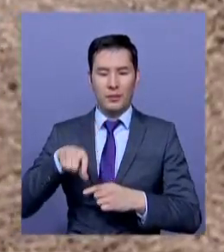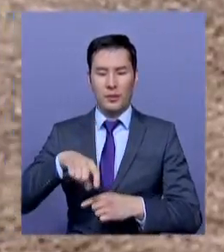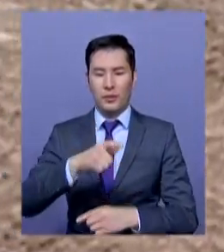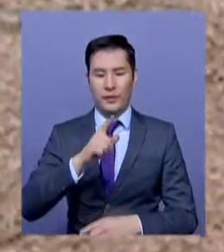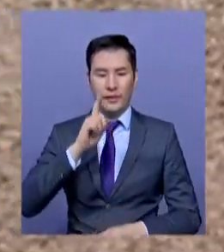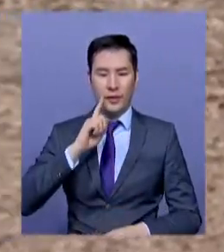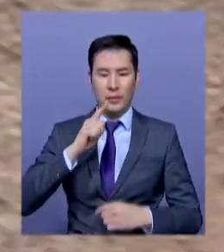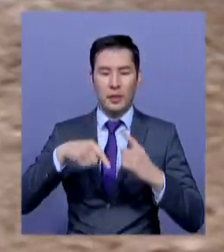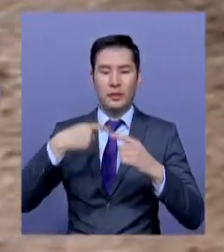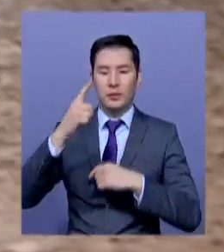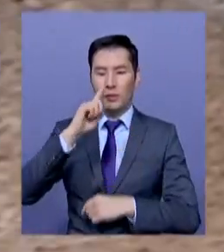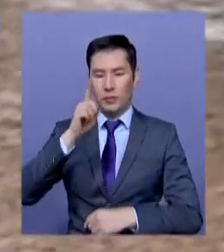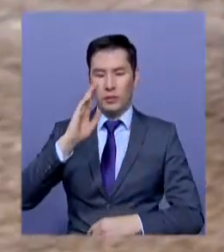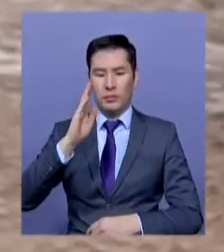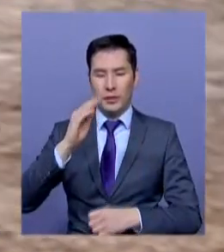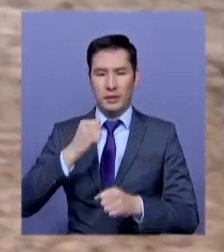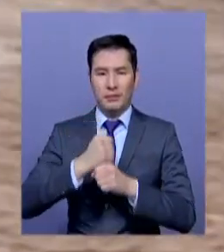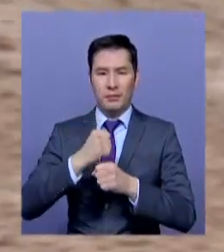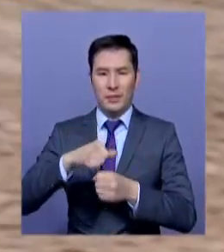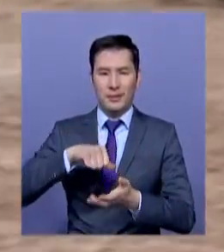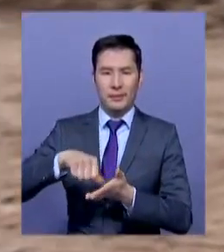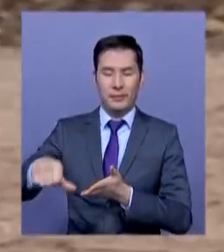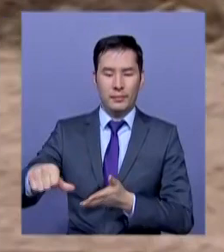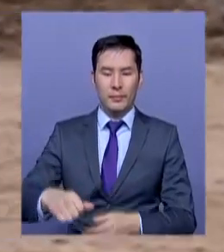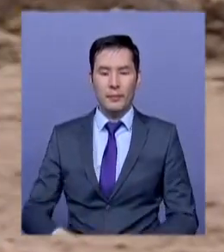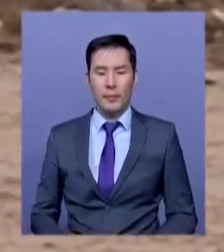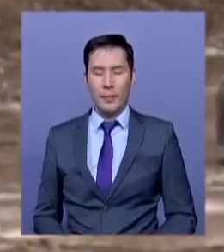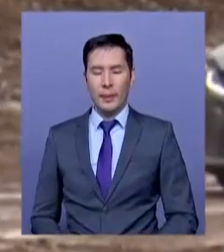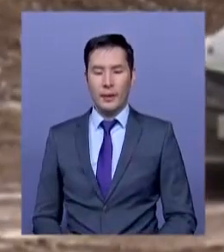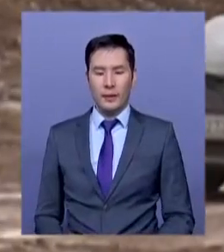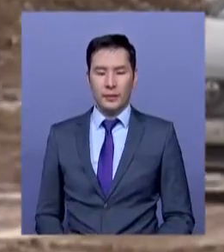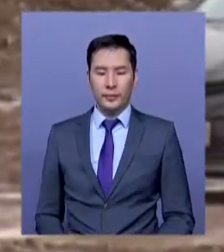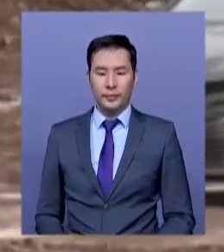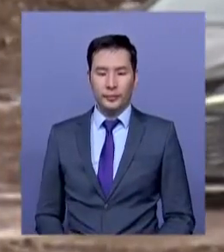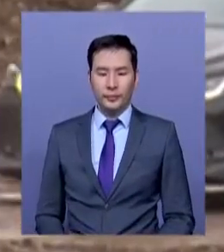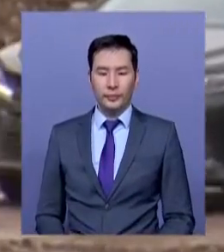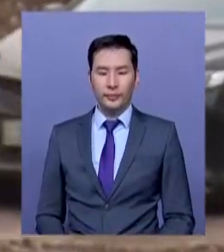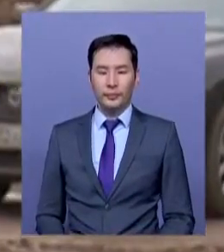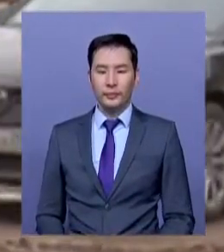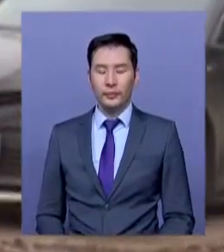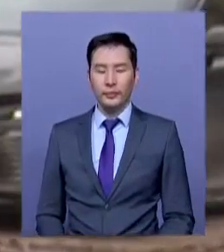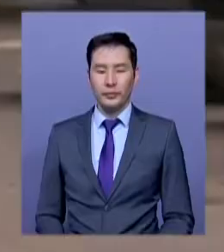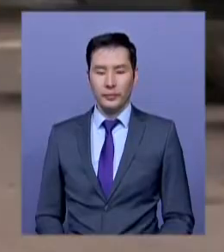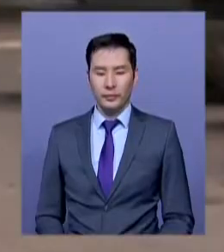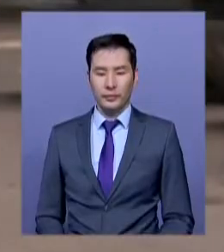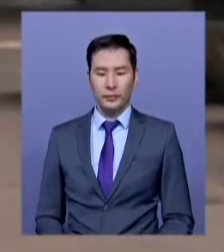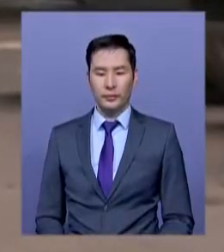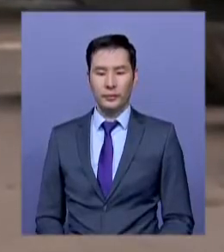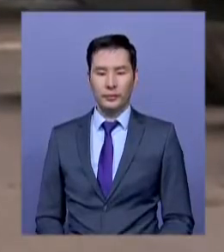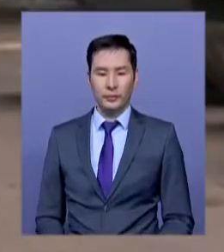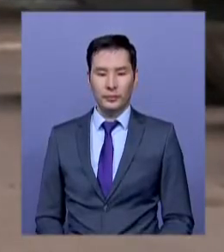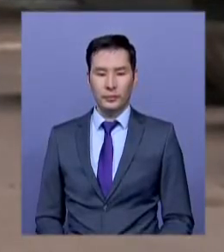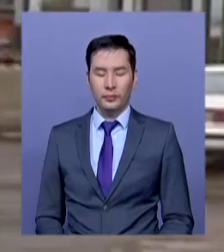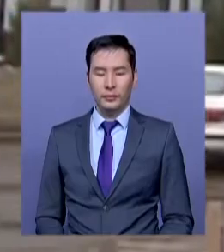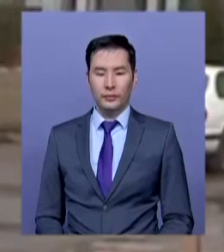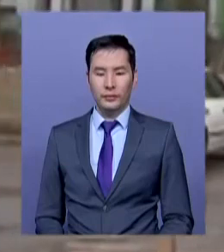мұнда келесі жылы төселеді. Жоба бойынша қала астанасының бұл бөлігінде айналма жол салу жоспарланыпты. Сая Меңдеке, Мира Альжанова,